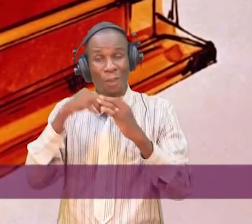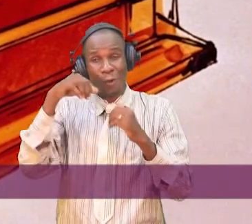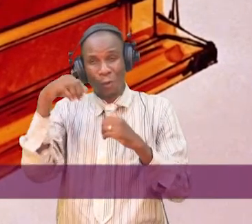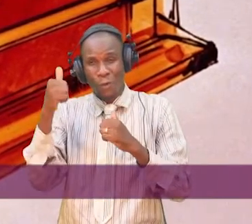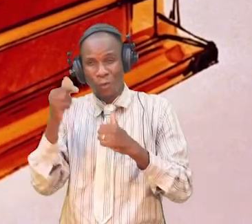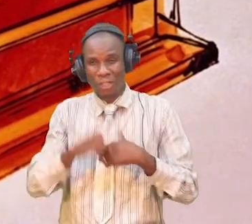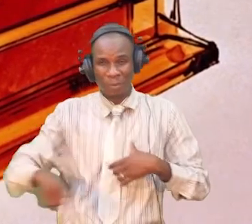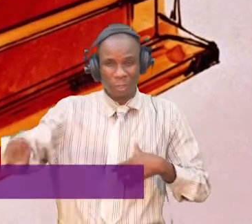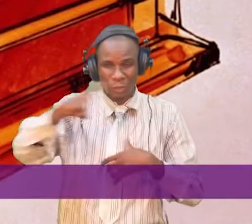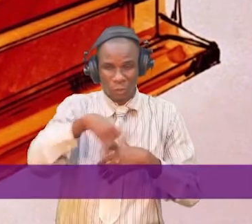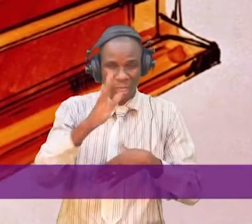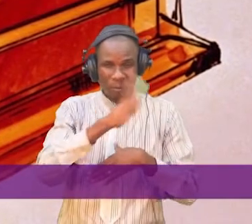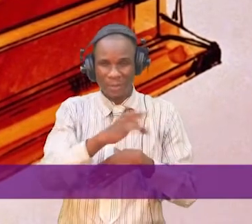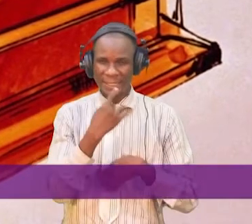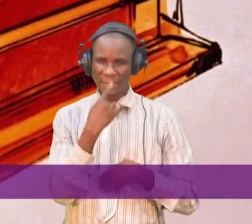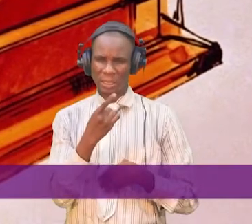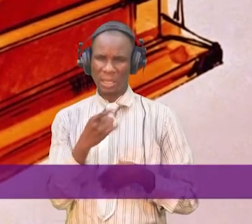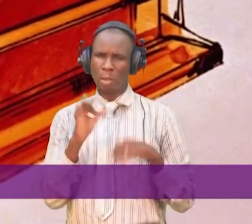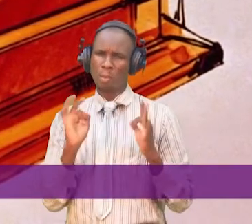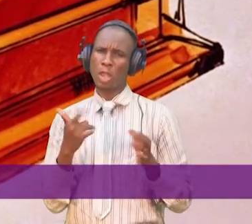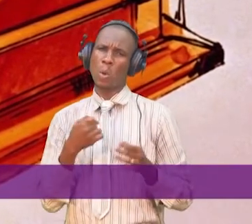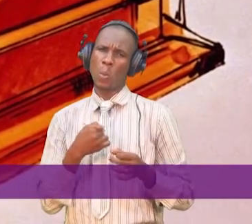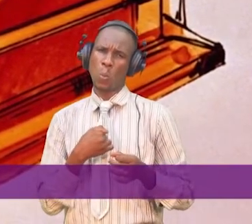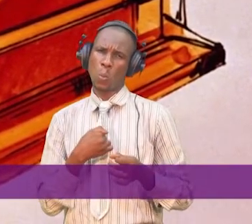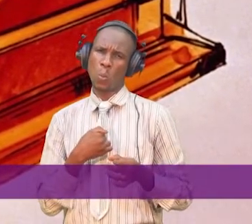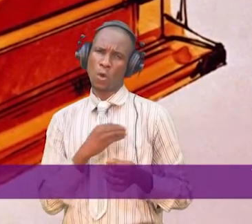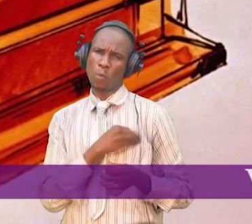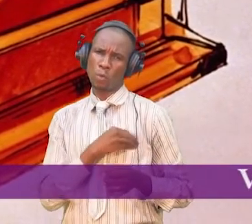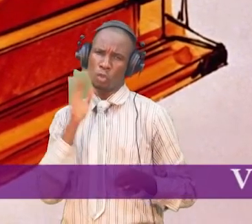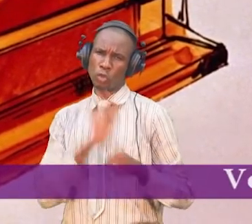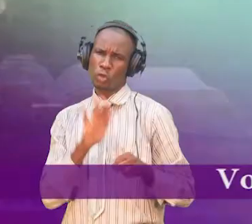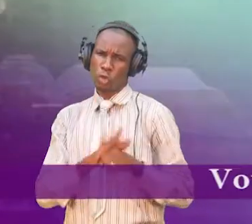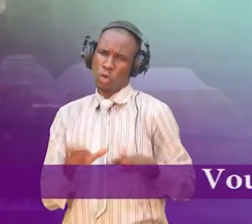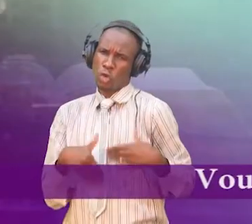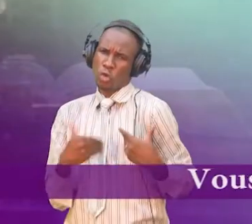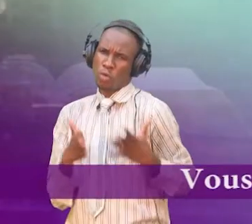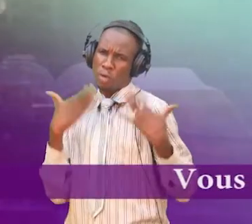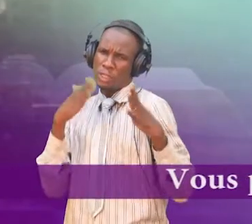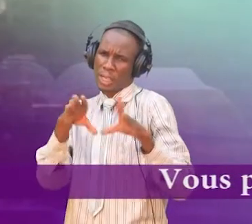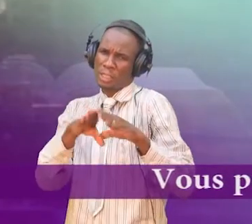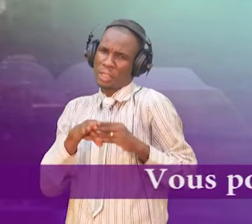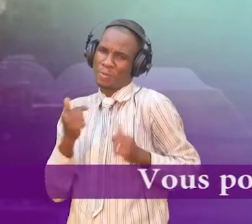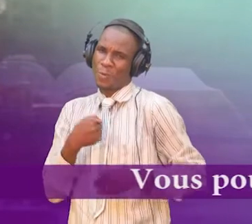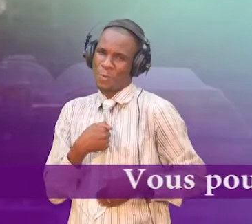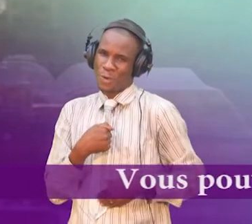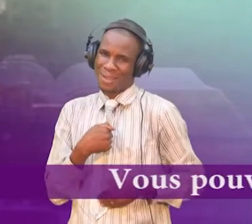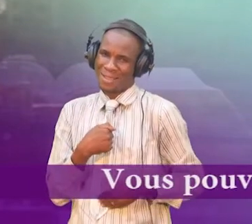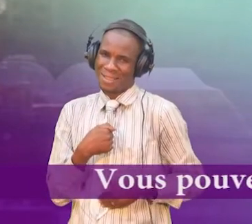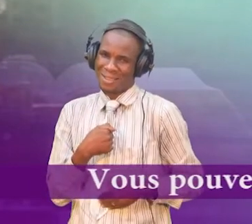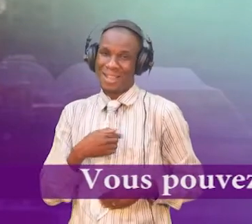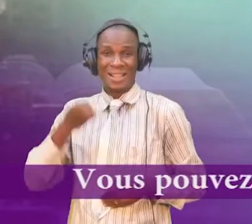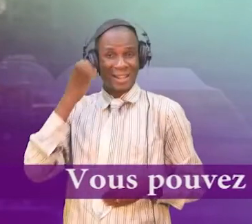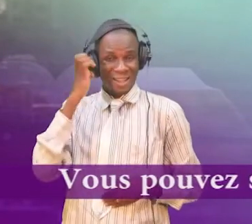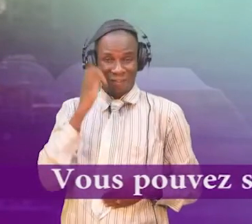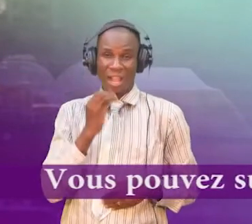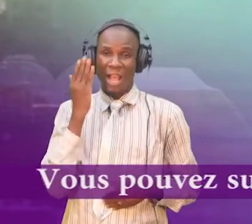banyama ezalaki na mosala ya kolongola penza mbindo wana mpe kosunga mutu ete azonga lisusu na boyokani na Nzambe